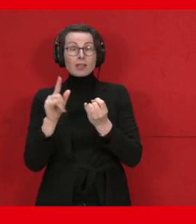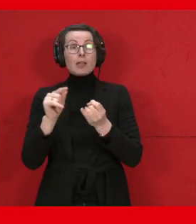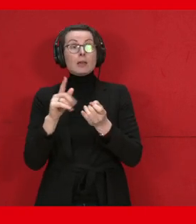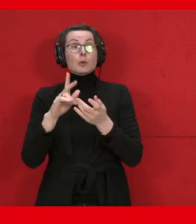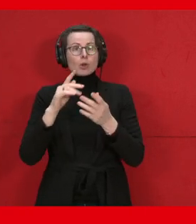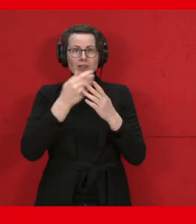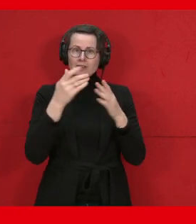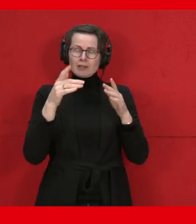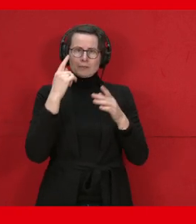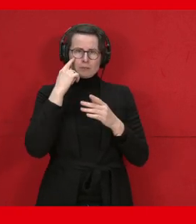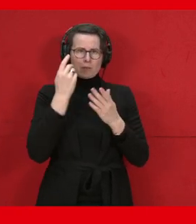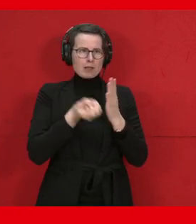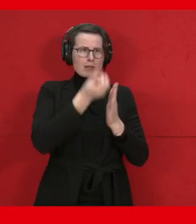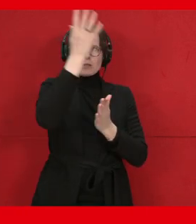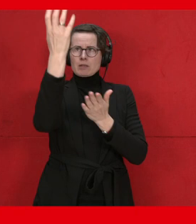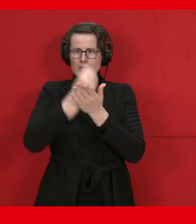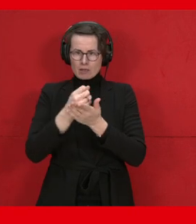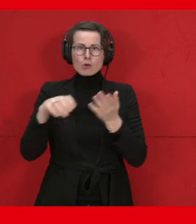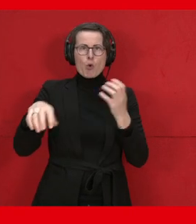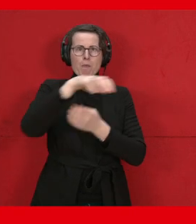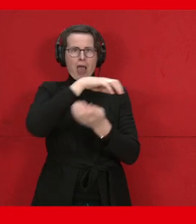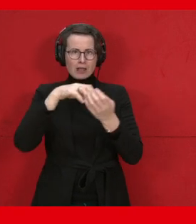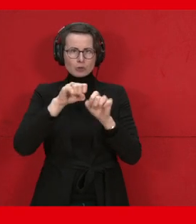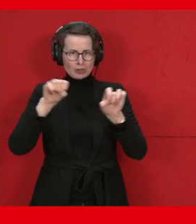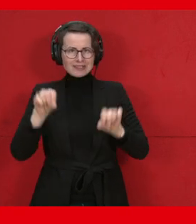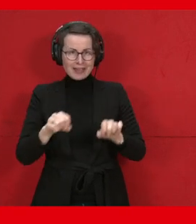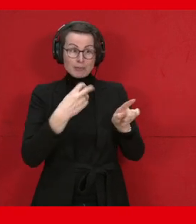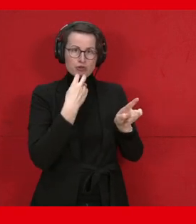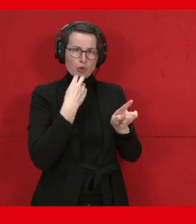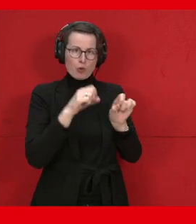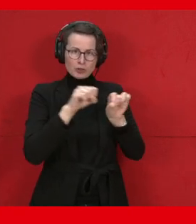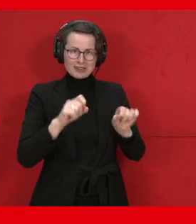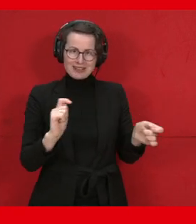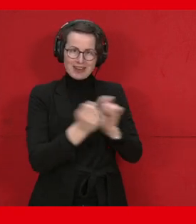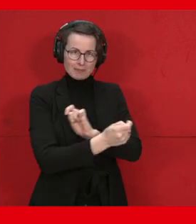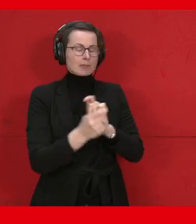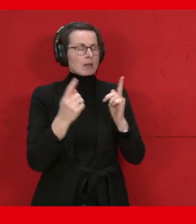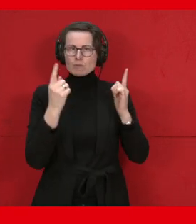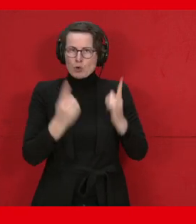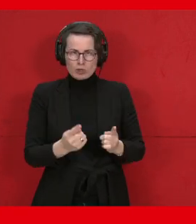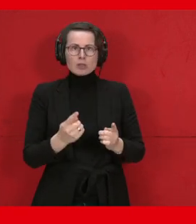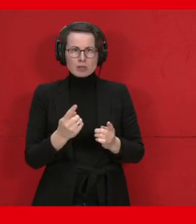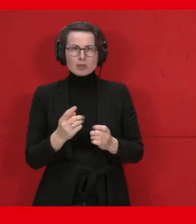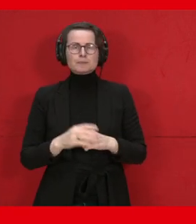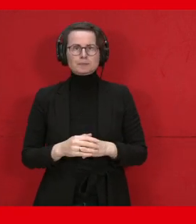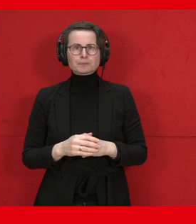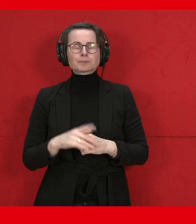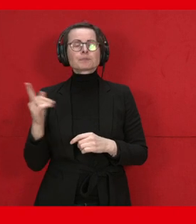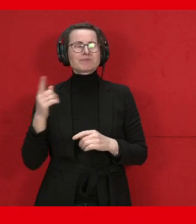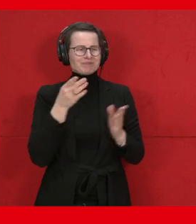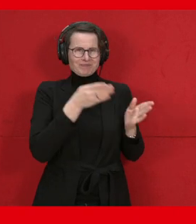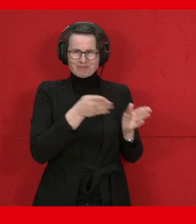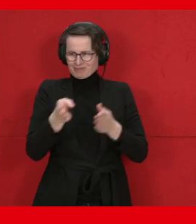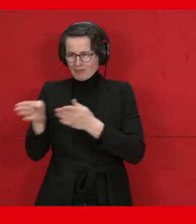für Umlagensystems und auch Abgabensystems für Strom wird es nicht gehen. Lassen Sie mich ein paar mehr Sätze zu den Punkten sagen. Erstens, die